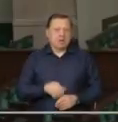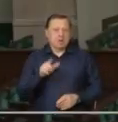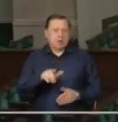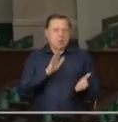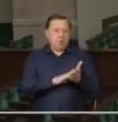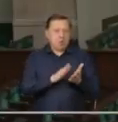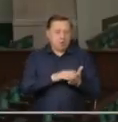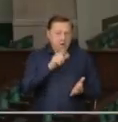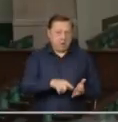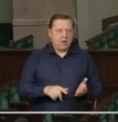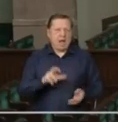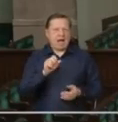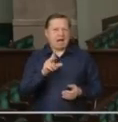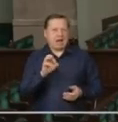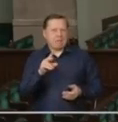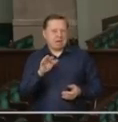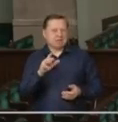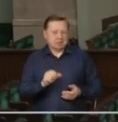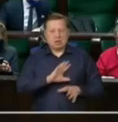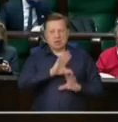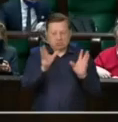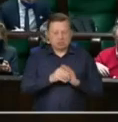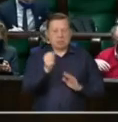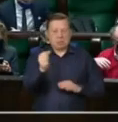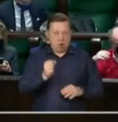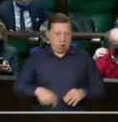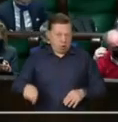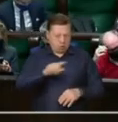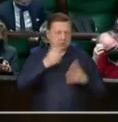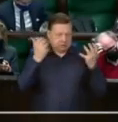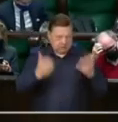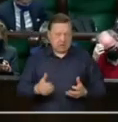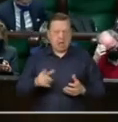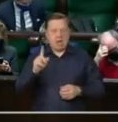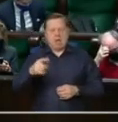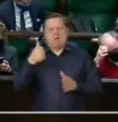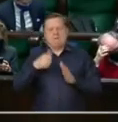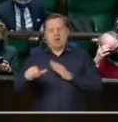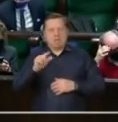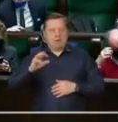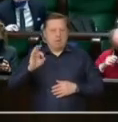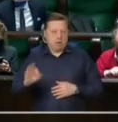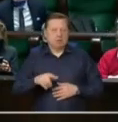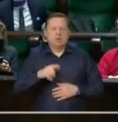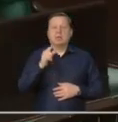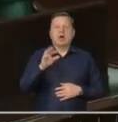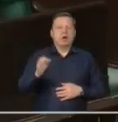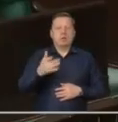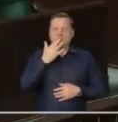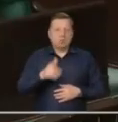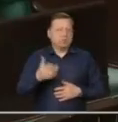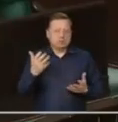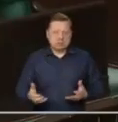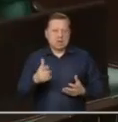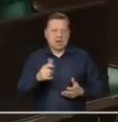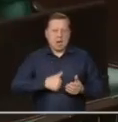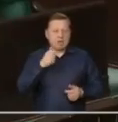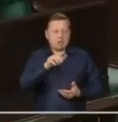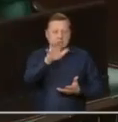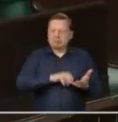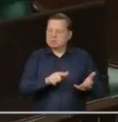uchwały przez aklamację. Tego chciały wszystkie kluby poselskie poza posłami Platformy Obywatelskiej. Posłowie PO tłumaczyli się później, że chcą dopracowania